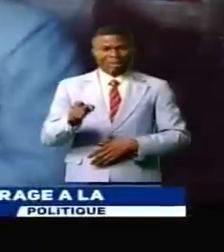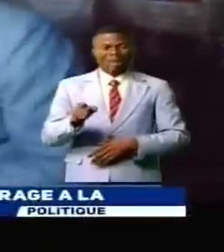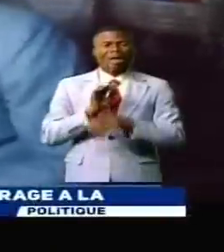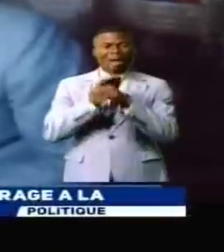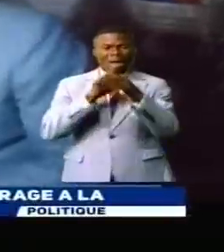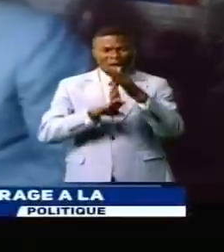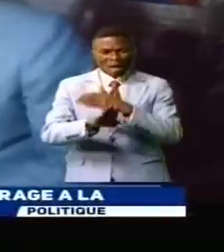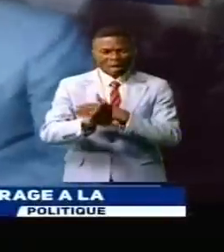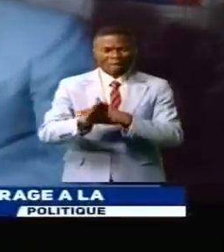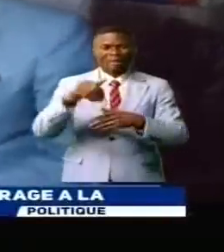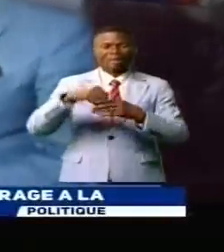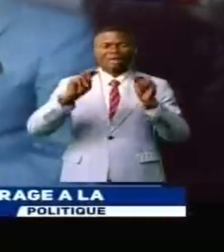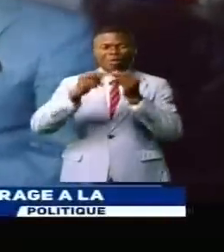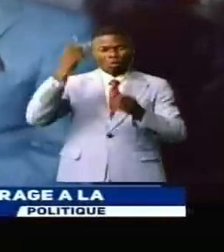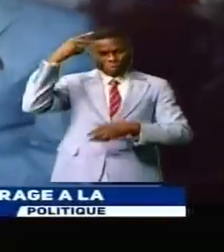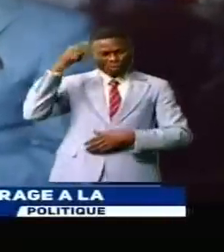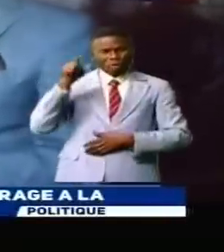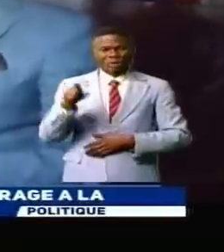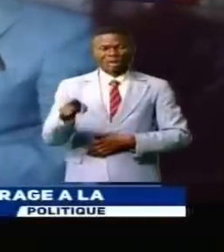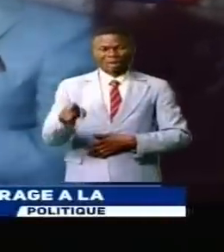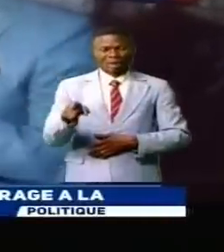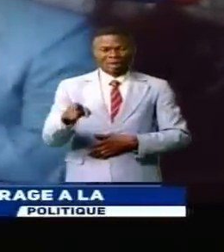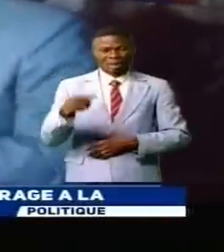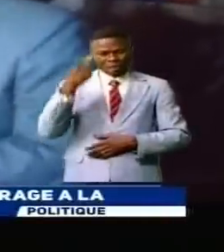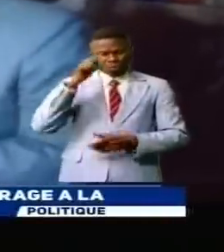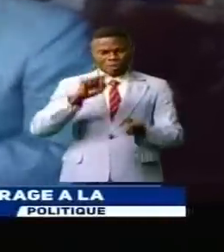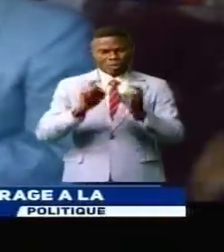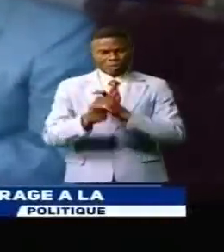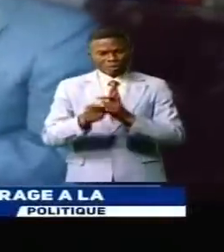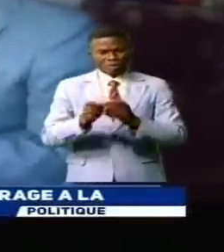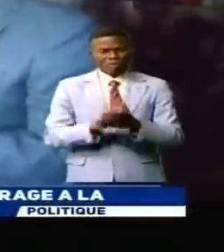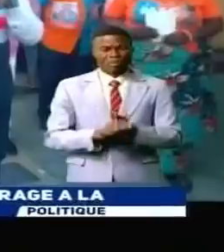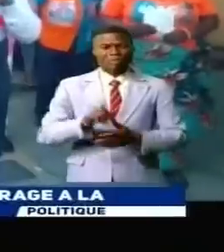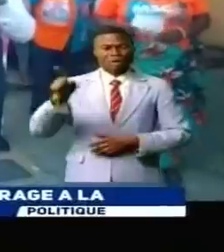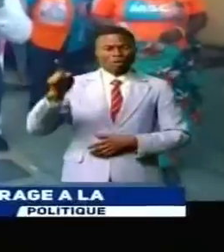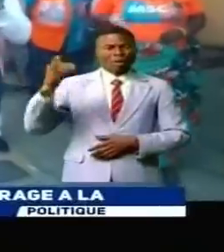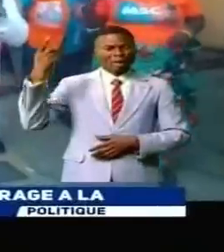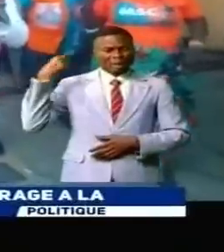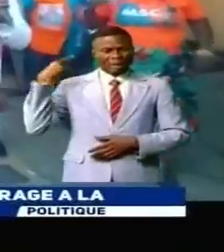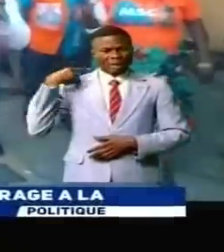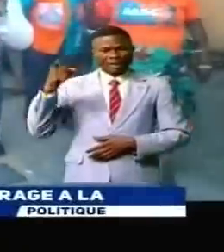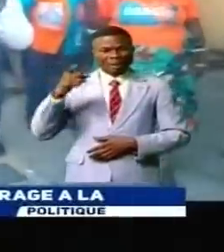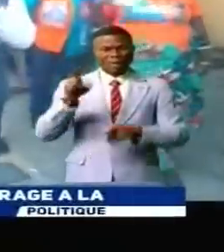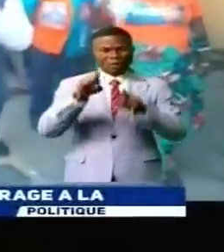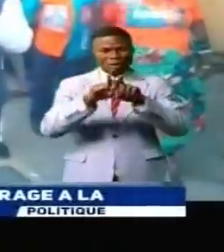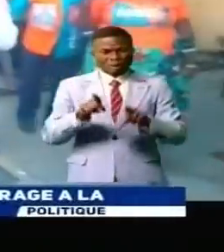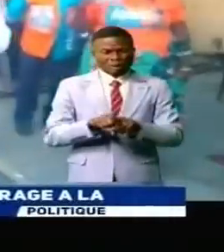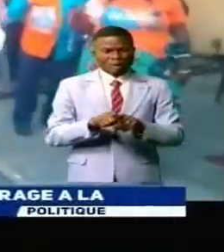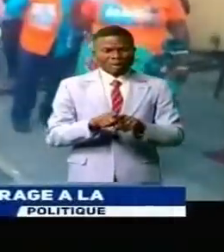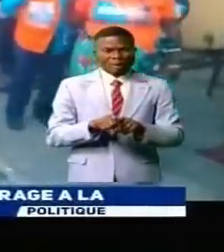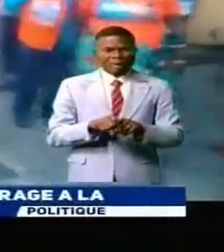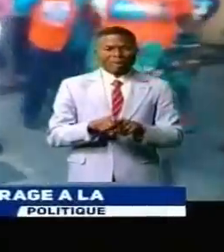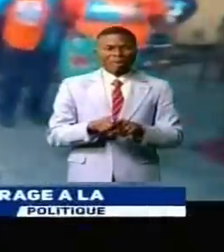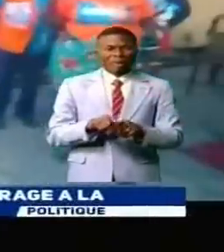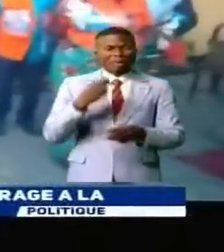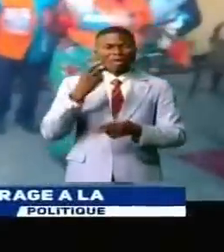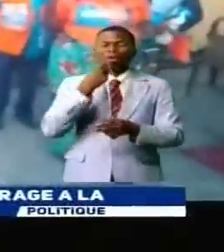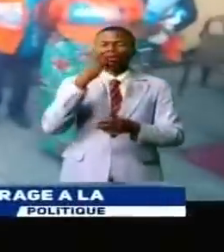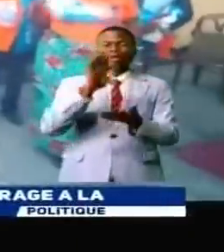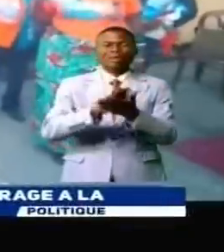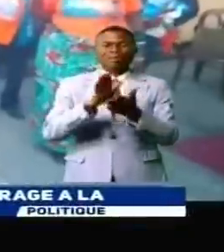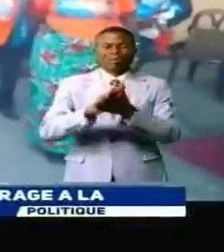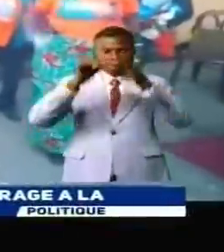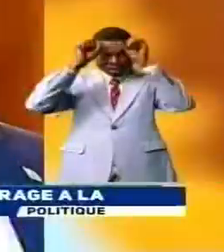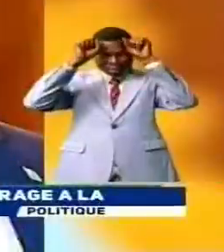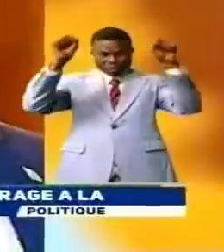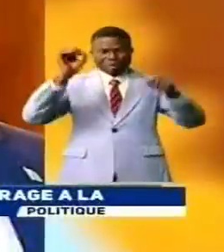d'adhérer tout récemment au mouvement de solidarité pour le changement. Laurent Batomona a également rendu un vibrant hommage au président de